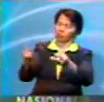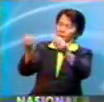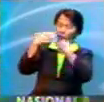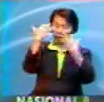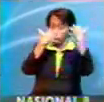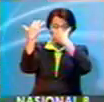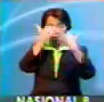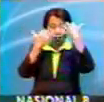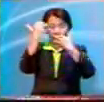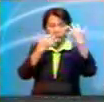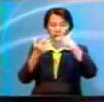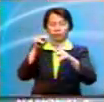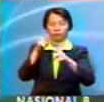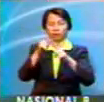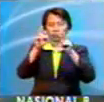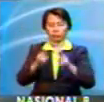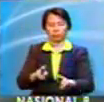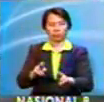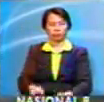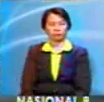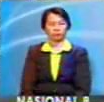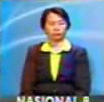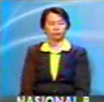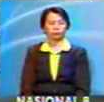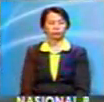kekeliruan kepada rakyat jelajah.